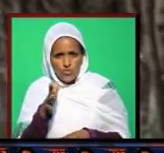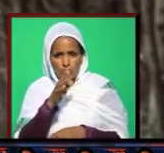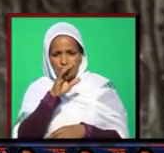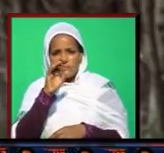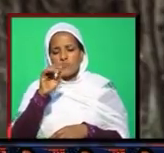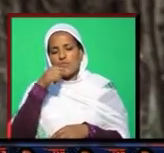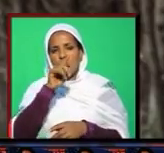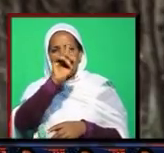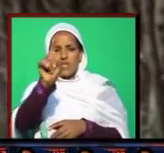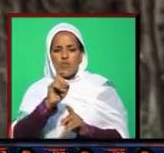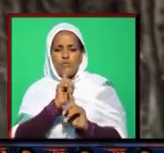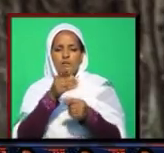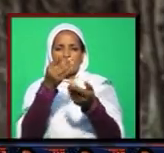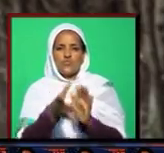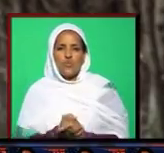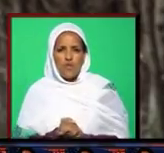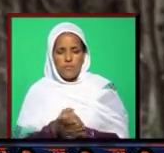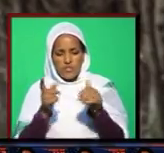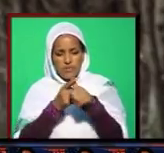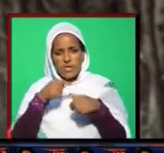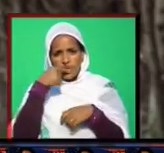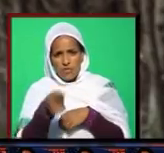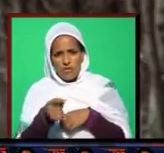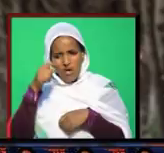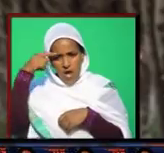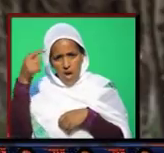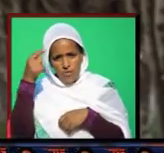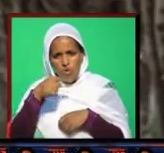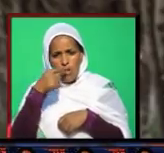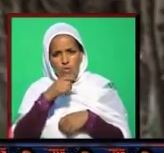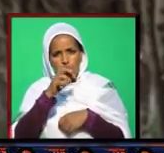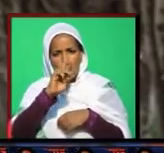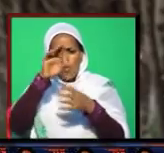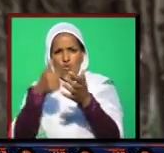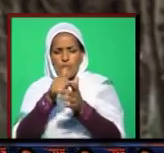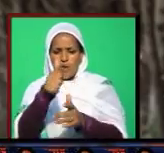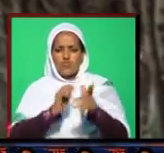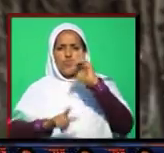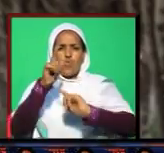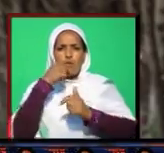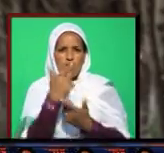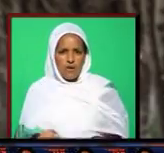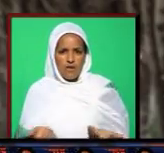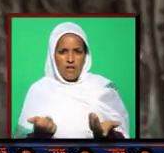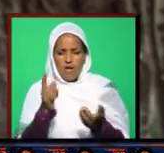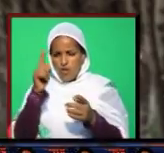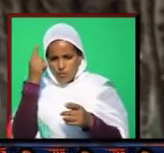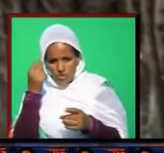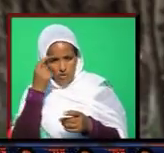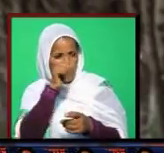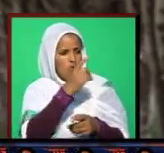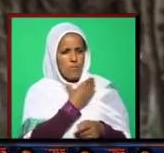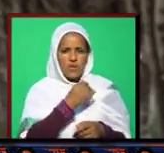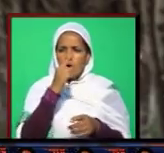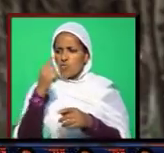አይሏቸውምን ብሎ እኮ በጥያቄ እኮ መልስ ሰጥቷል። መጀመሪያ ለተናገረው አብደዋል አይሉም ወይ? ለምን ሁሉም በየቋንቋው ይናገራል።